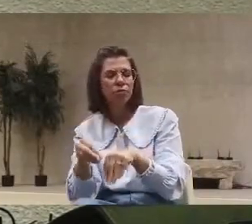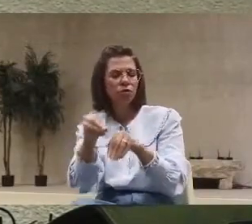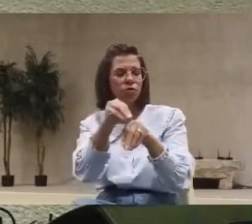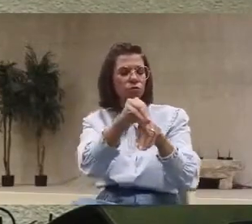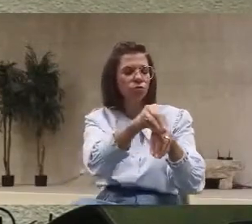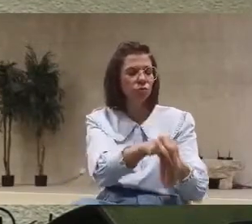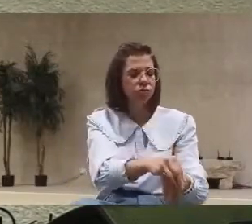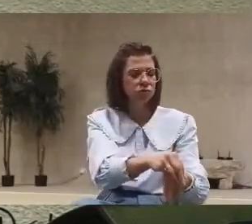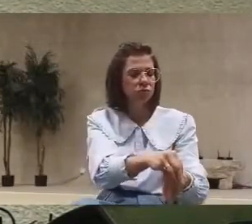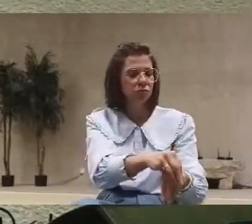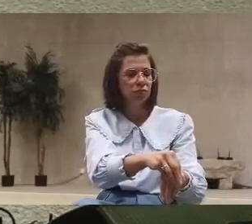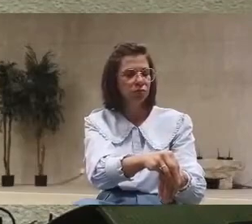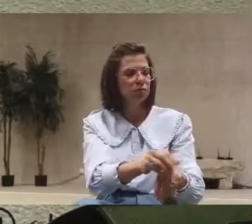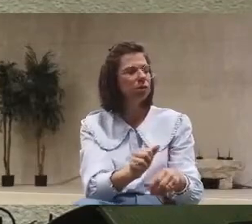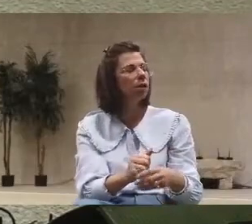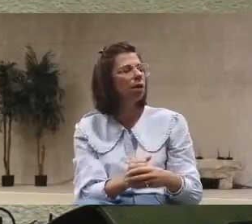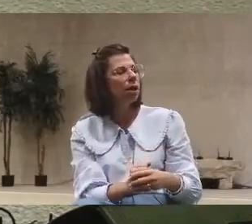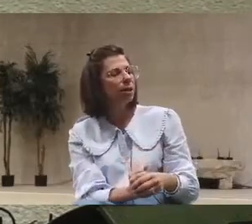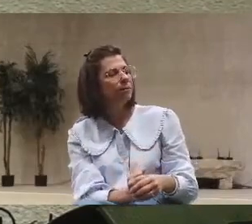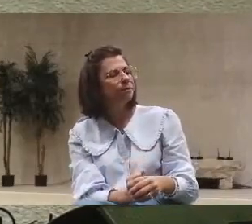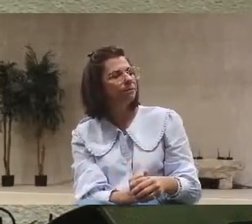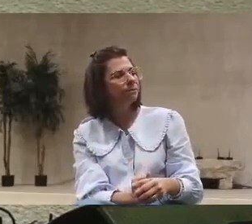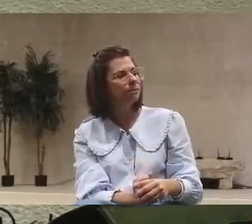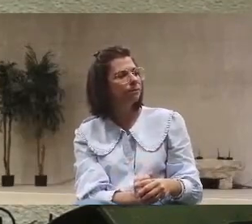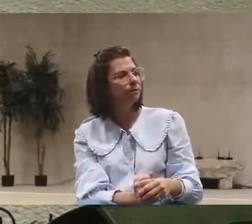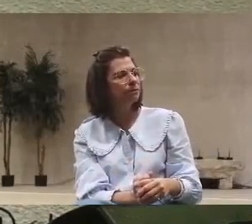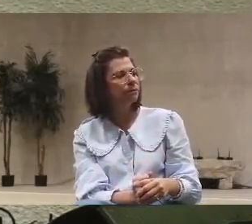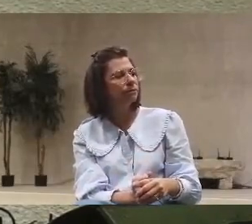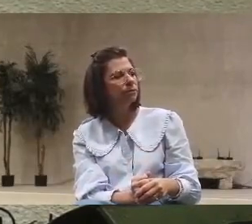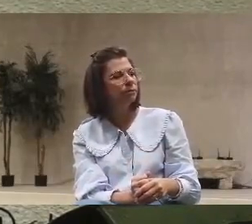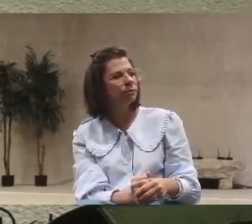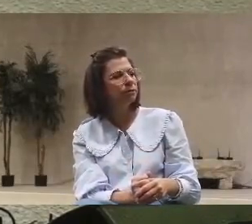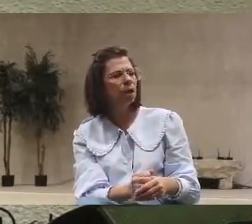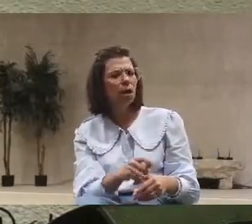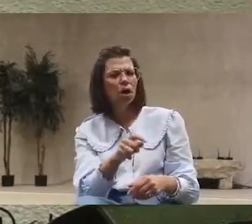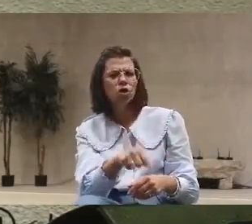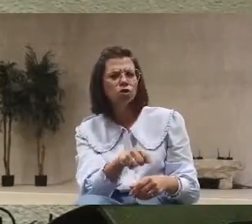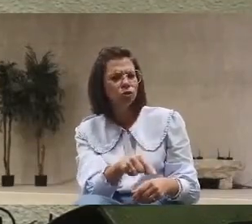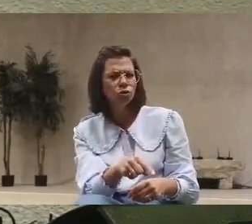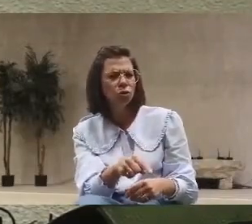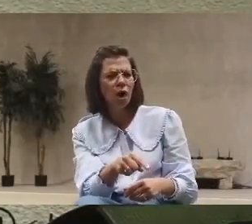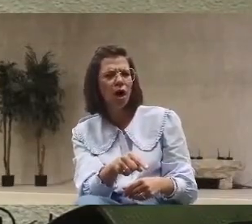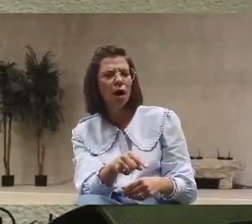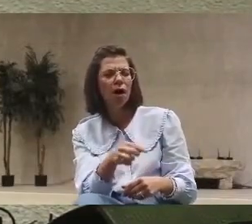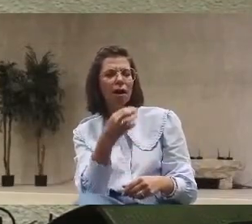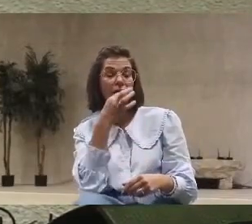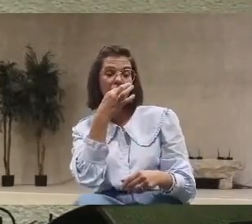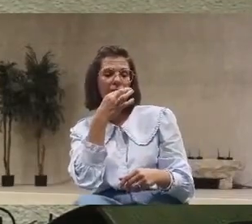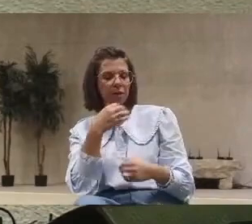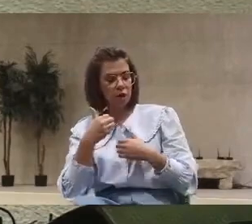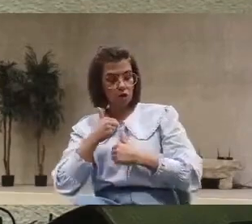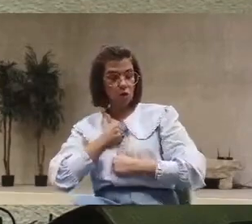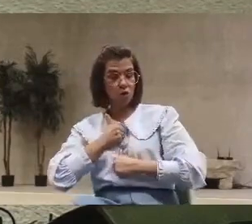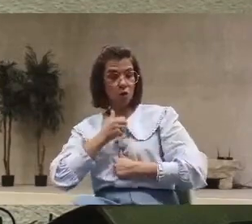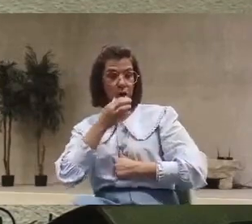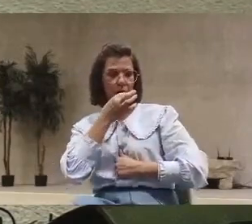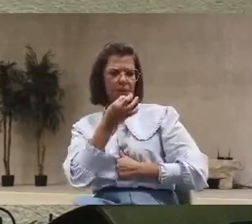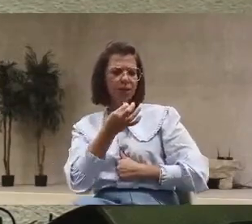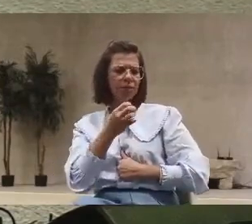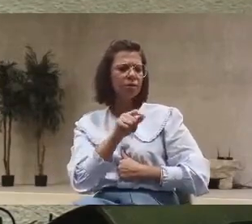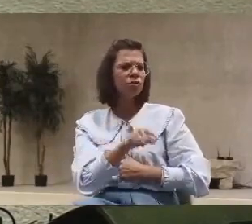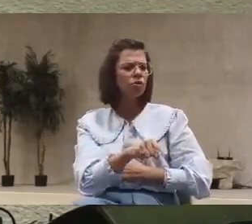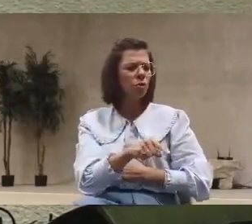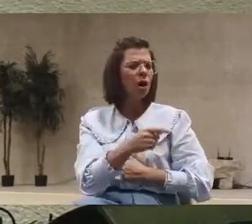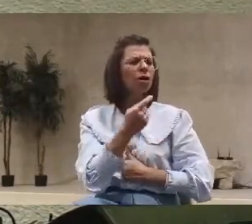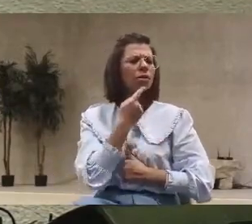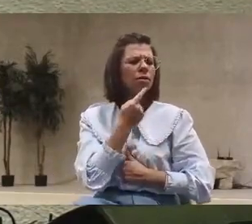bon c'est qu'est-ce que tu as à dire tes dernières paroles alors cette femme elle a dit